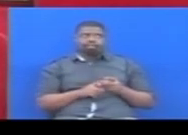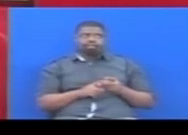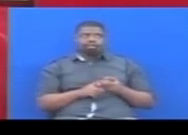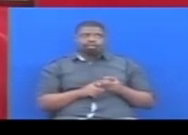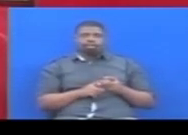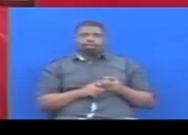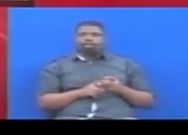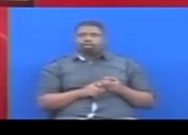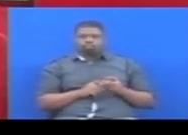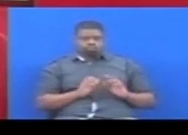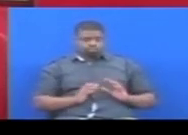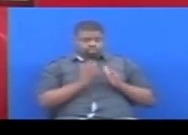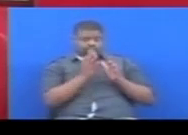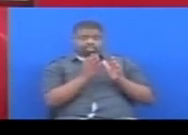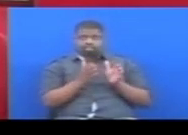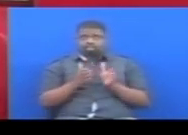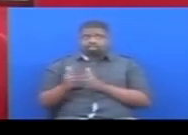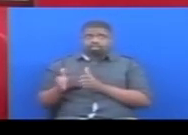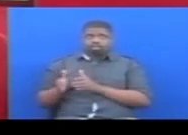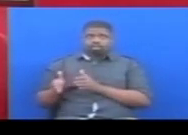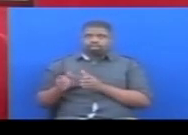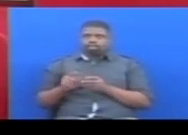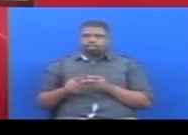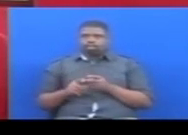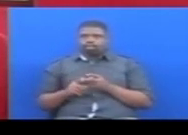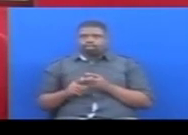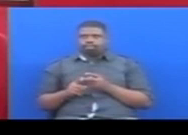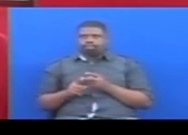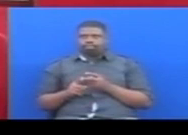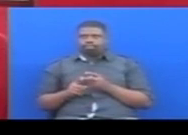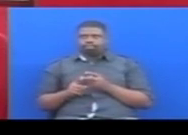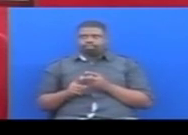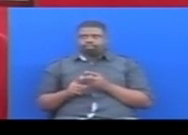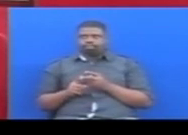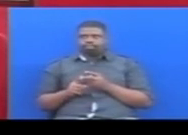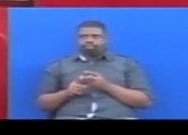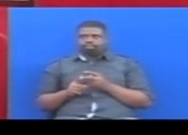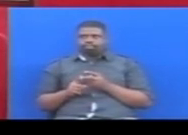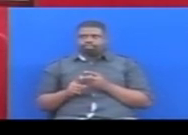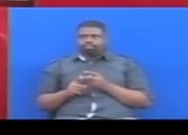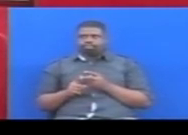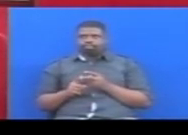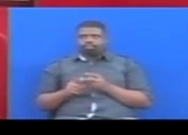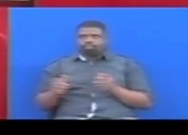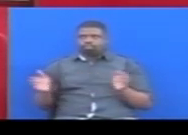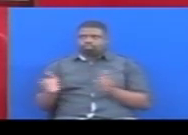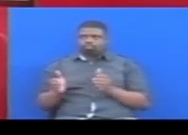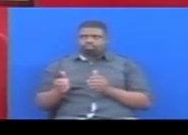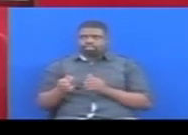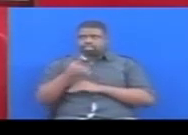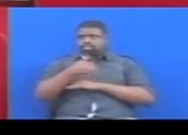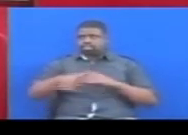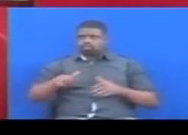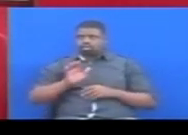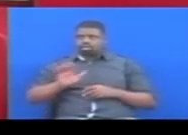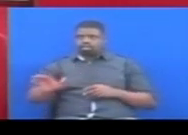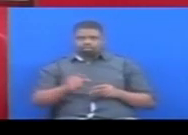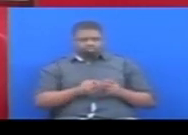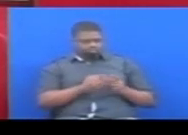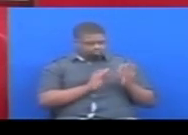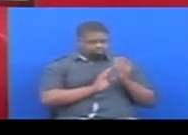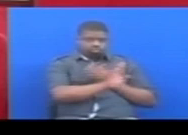wanaoishi kando kando mwa ziwa waweze kuona umuhimu wa kutunza ziwa lao na kuzuia